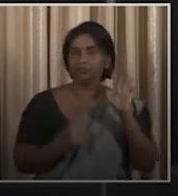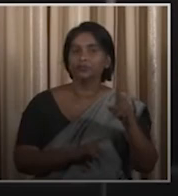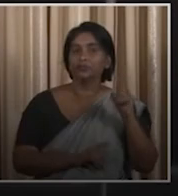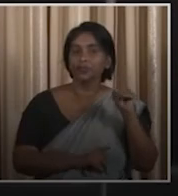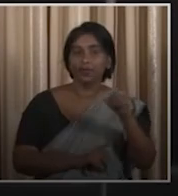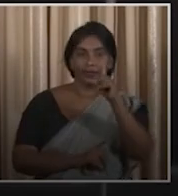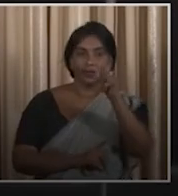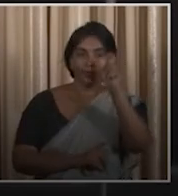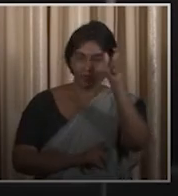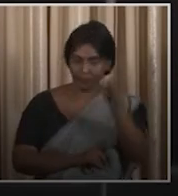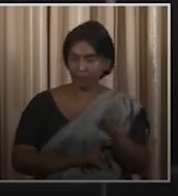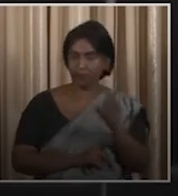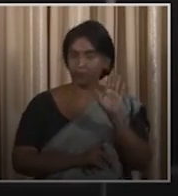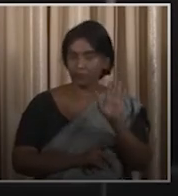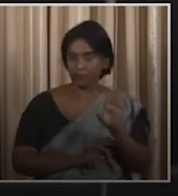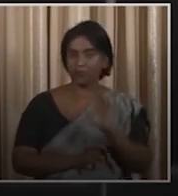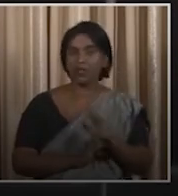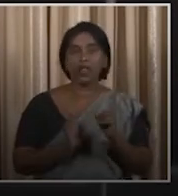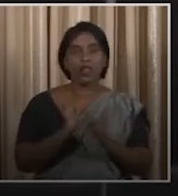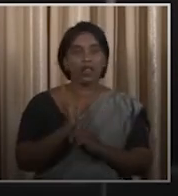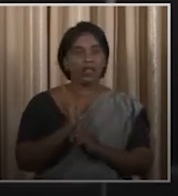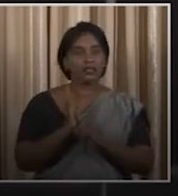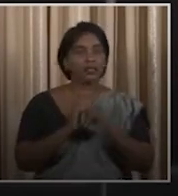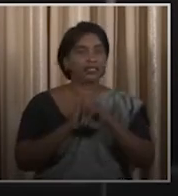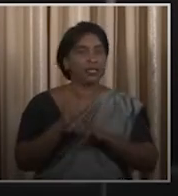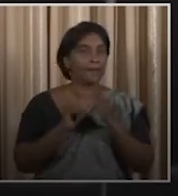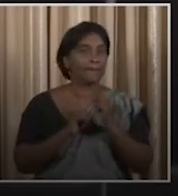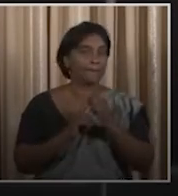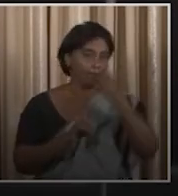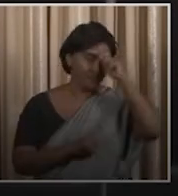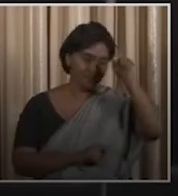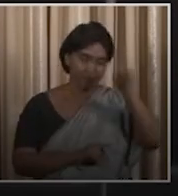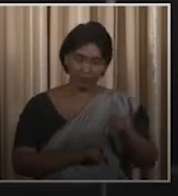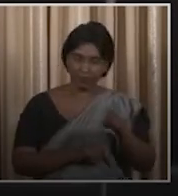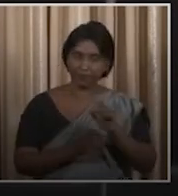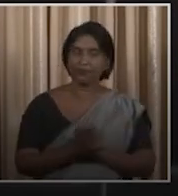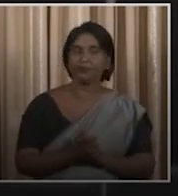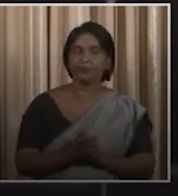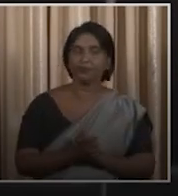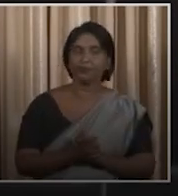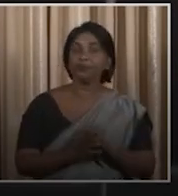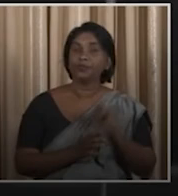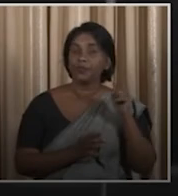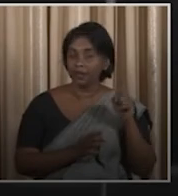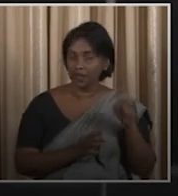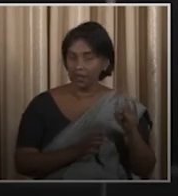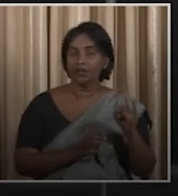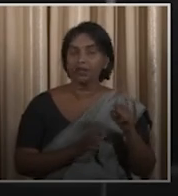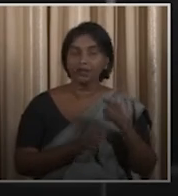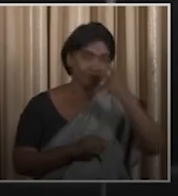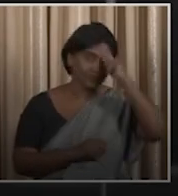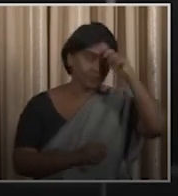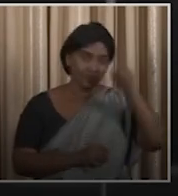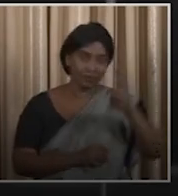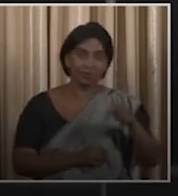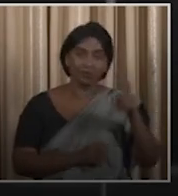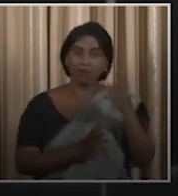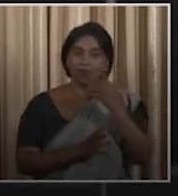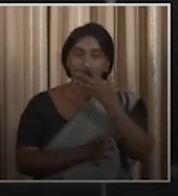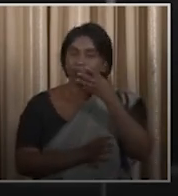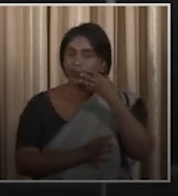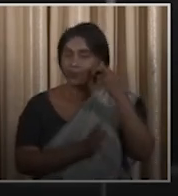එක් පුද්ගලෙක් තමයි ලෙස්ටර් ජේම්ස් පීරිස් මැතිතුමා ඒ ලෙස්ටර් ජේම්ස් පීරිස් මැතිතුමාගේ ආවාසය